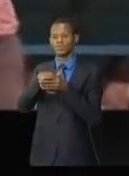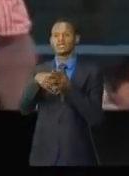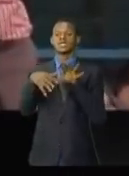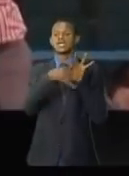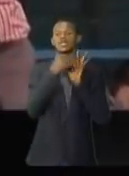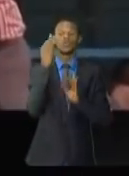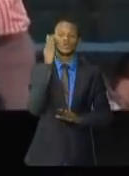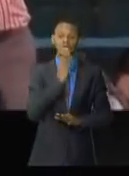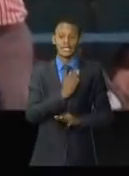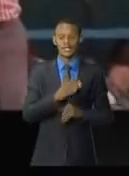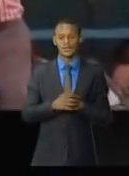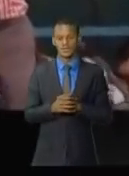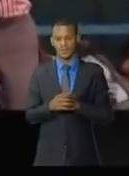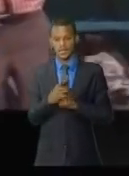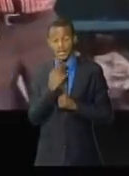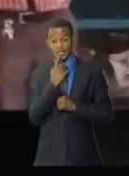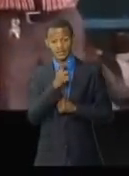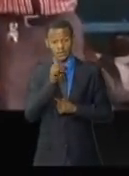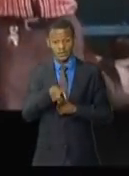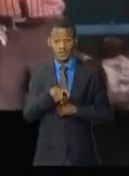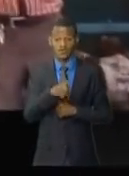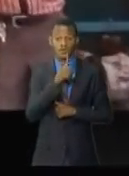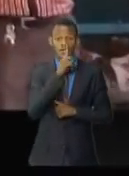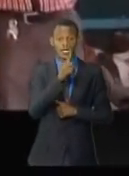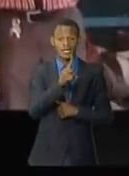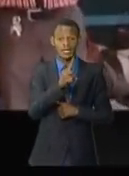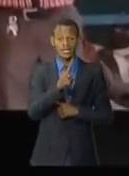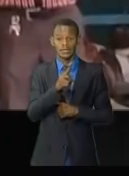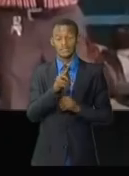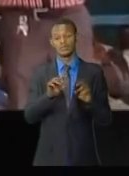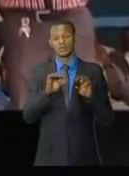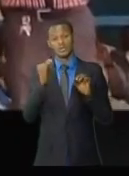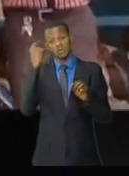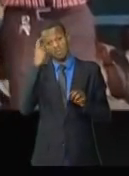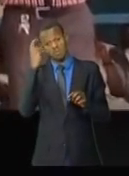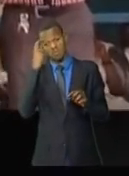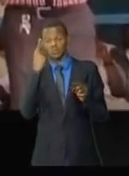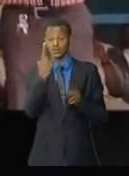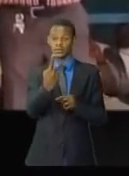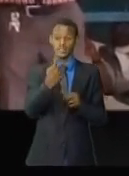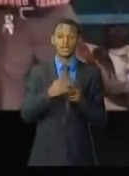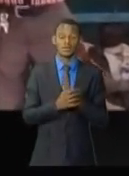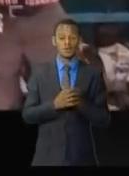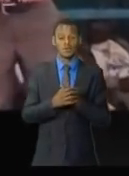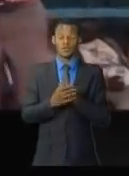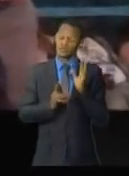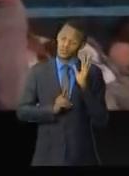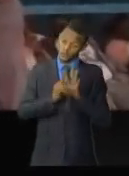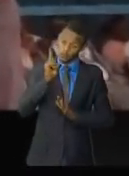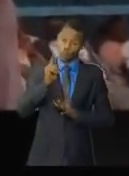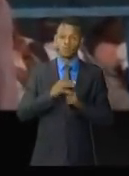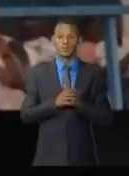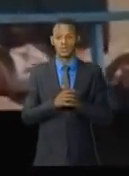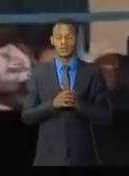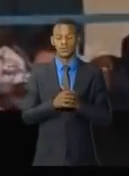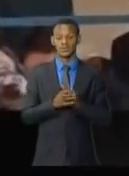fois le gouvernement Moja, on n'a pas chaque fois l'assemblée aînée pour indélé chaque fois pour peine de m'indélé, on a peine